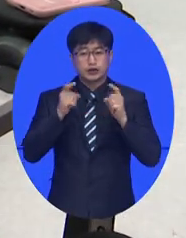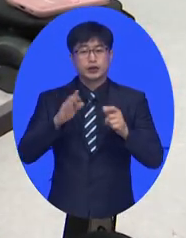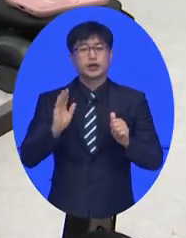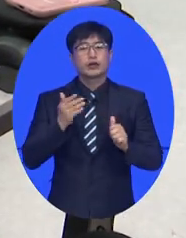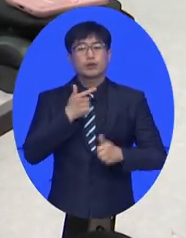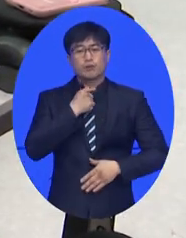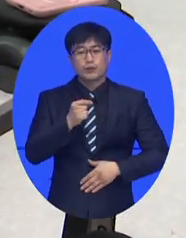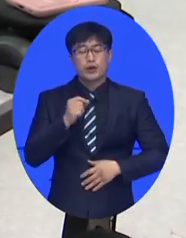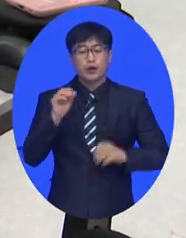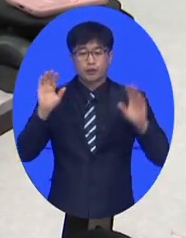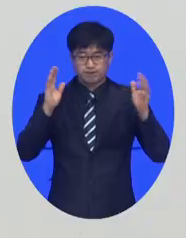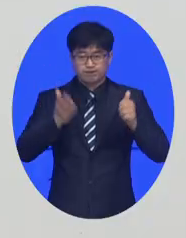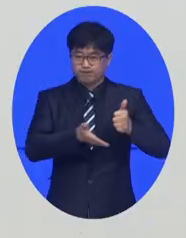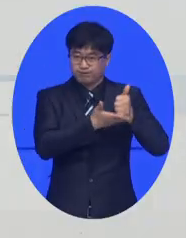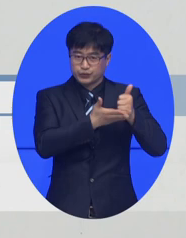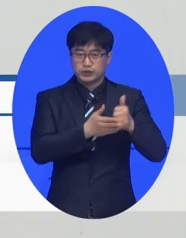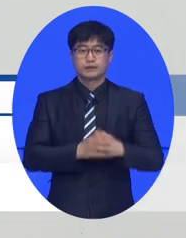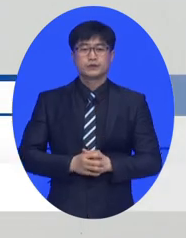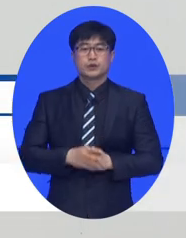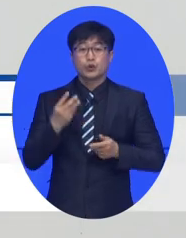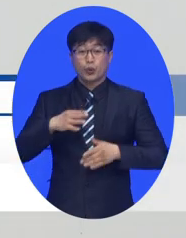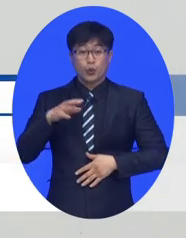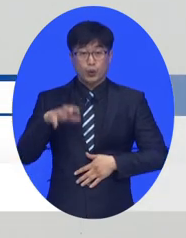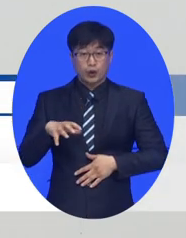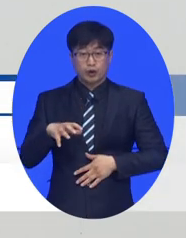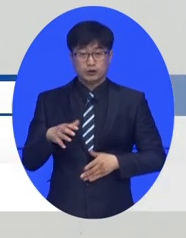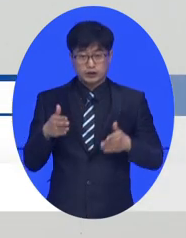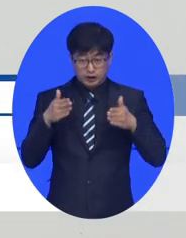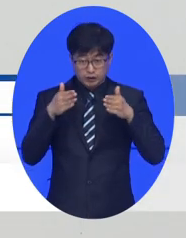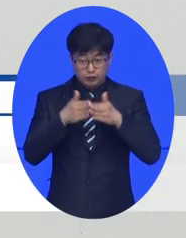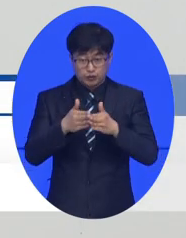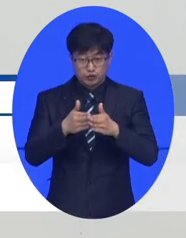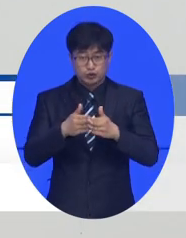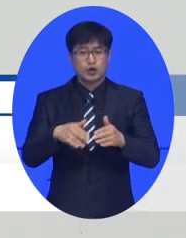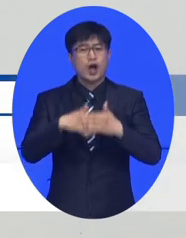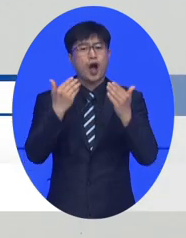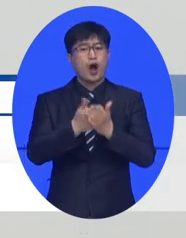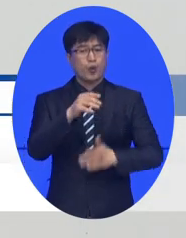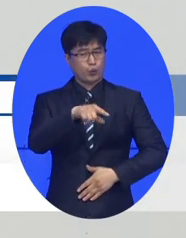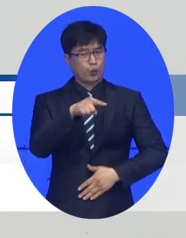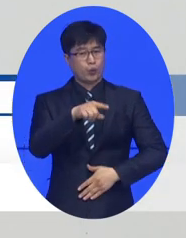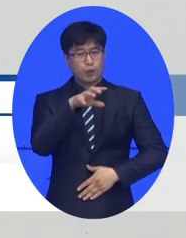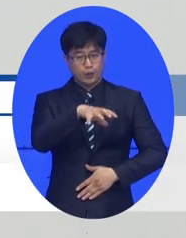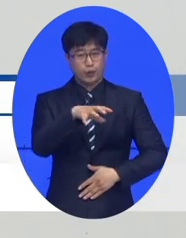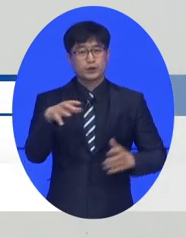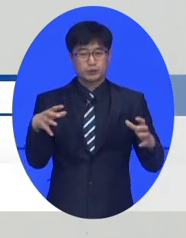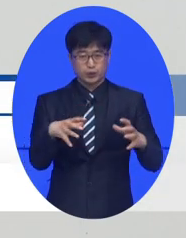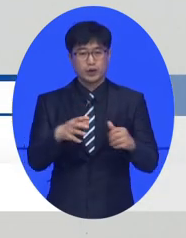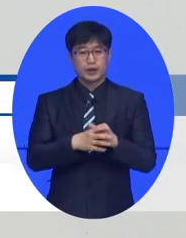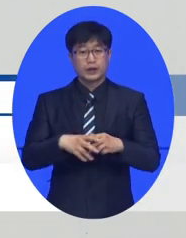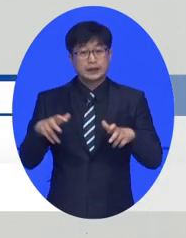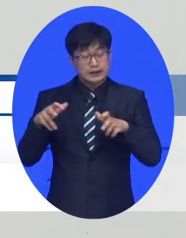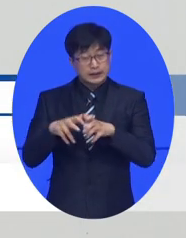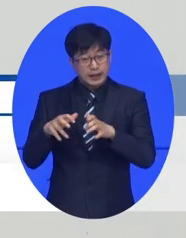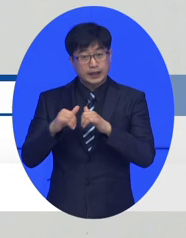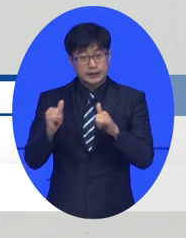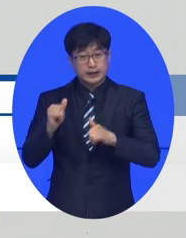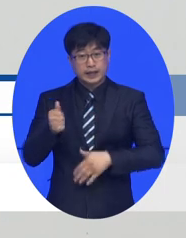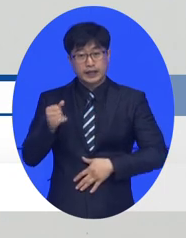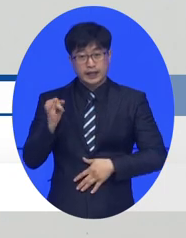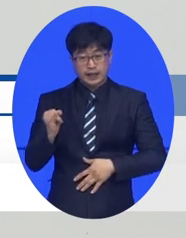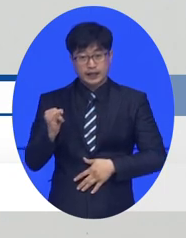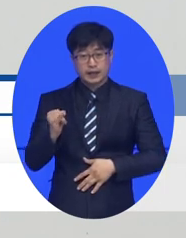응원의 말을 전했습니다. 도에서 지금 역점을 두고 있는 것들이 다 모이는 것 같습니다. 우리 발달장애인, 또